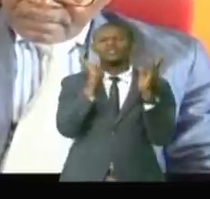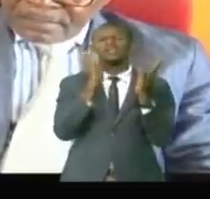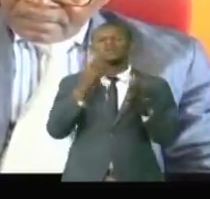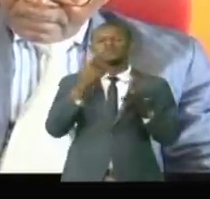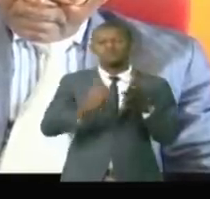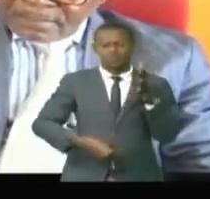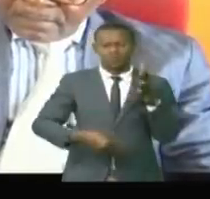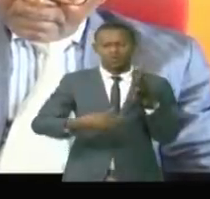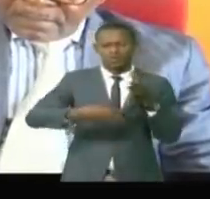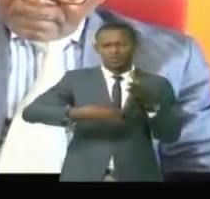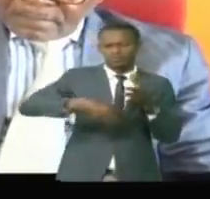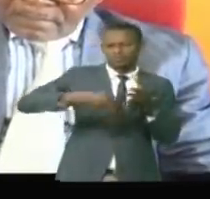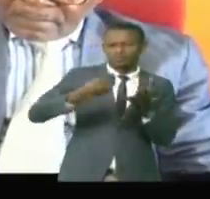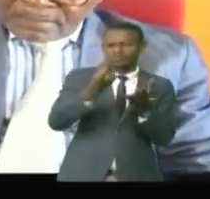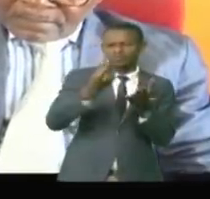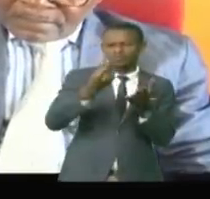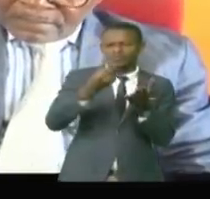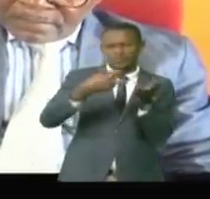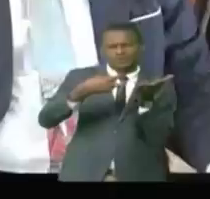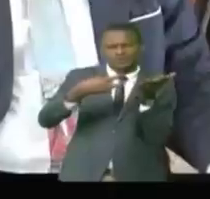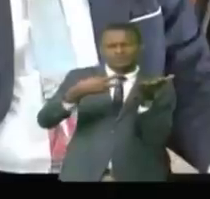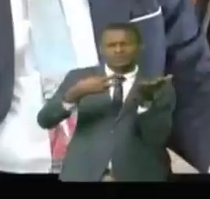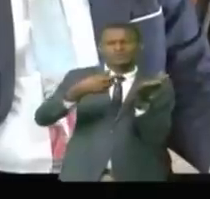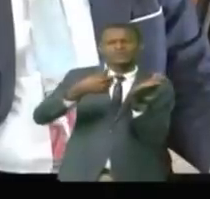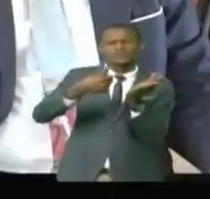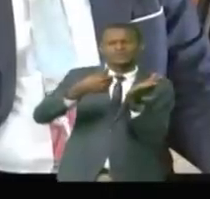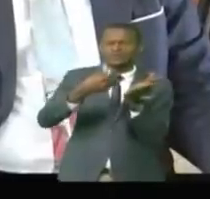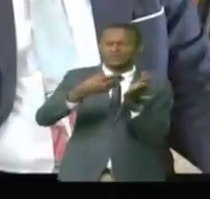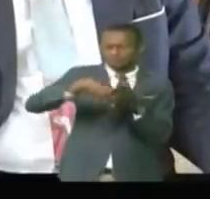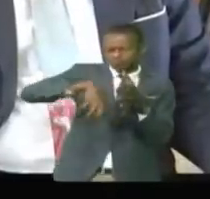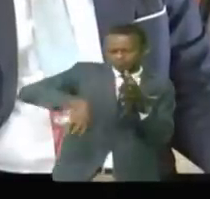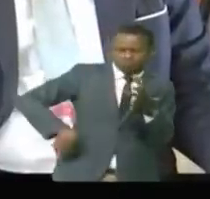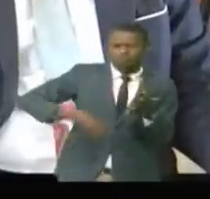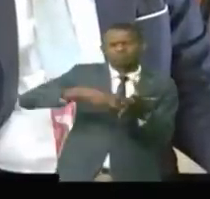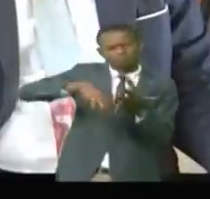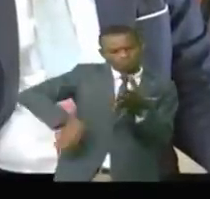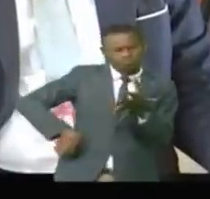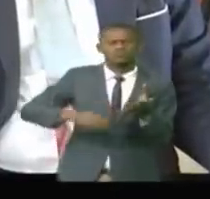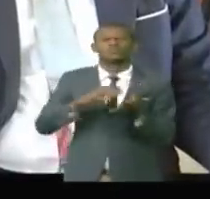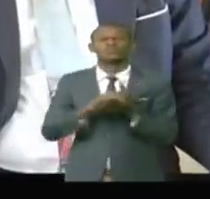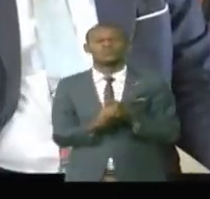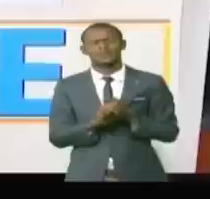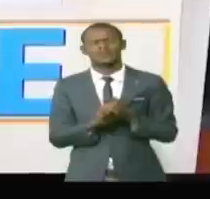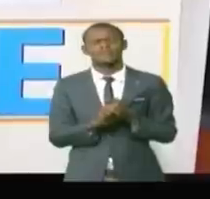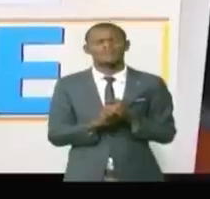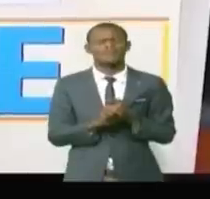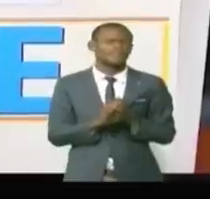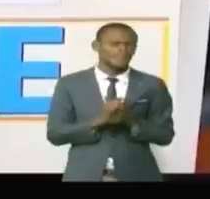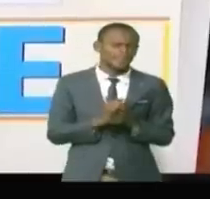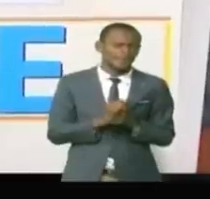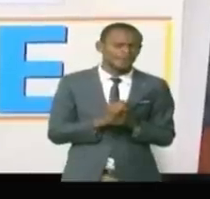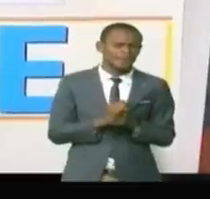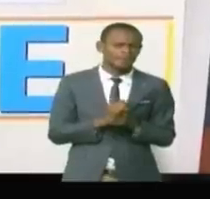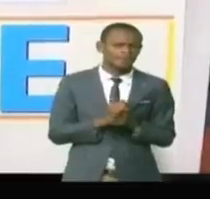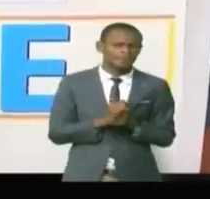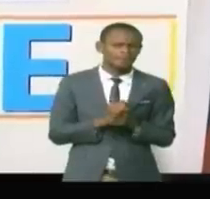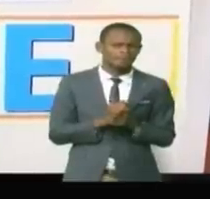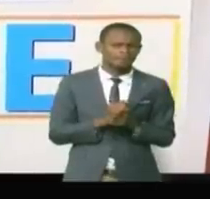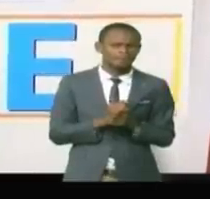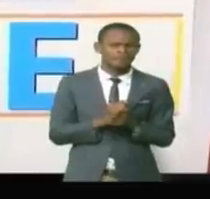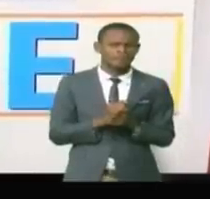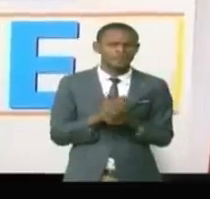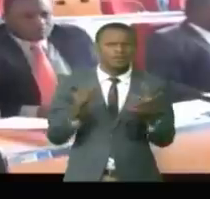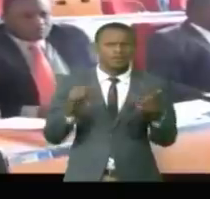l'exercice de ses fonctions au sein du bureau de l'Assemblée provinciale de Kinshasa. Soumise au vote de la plénière, il en est sorti les résultats